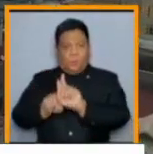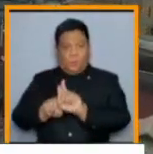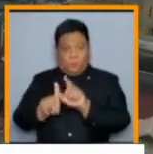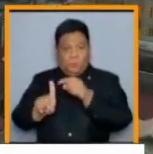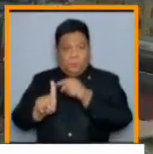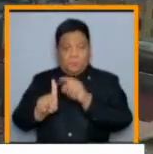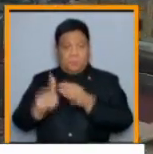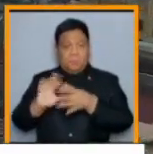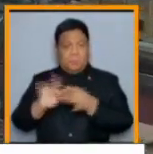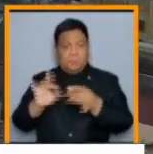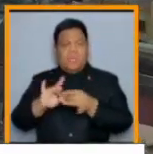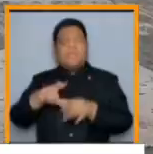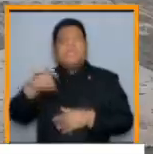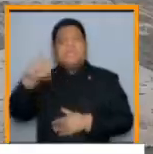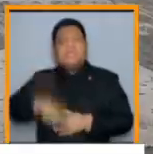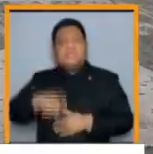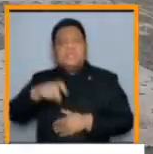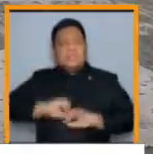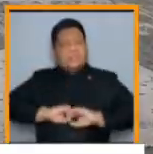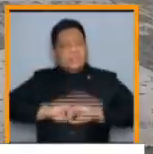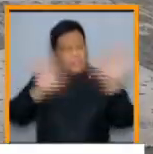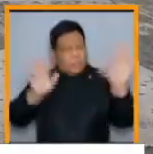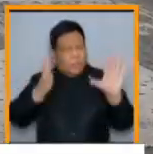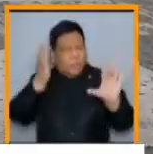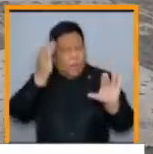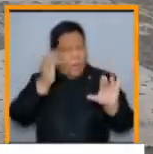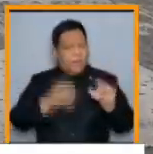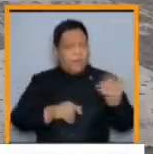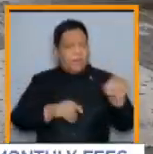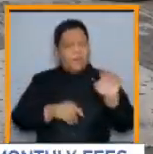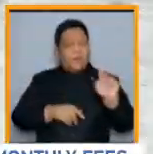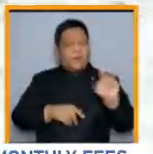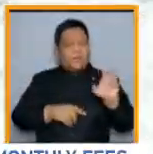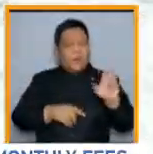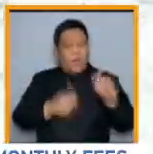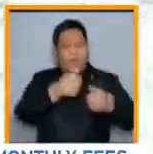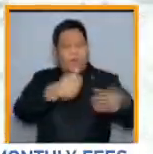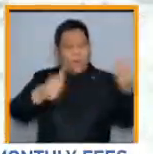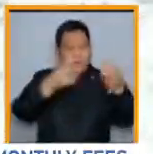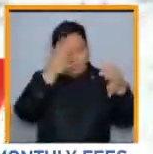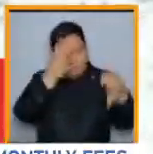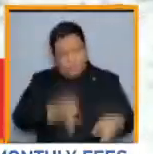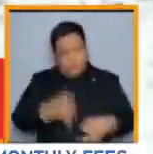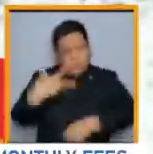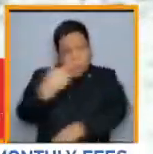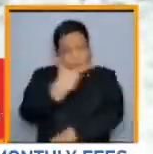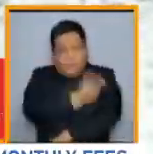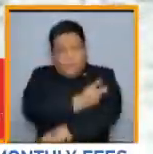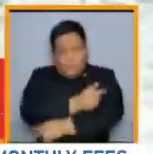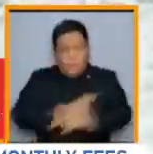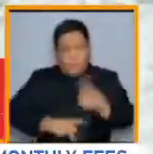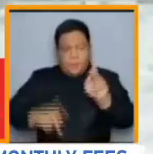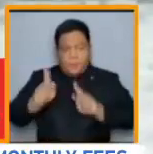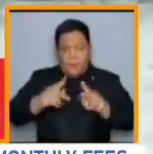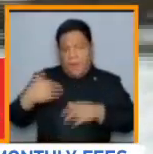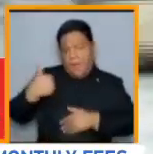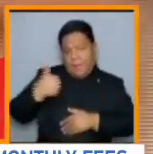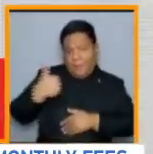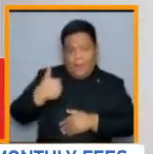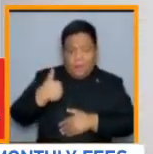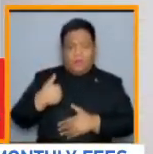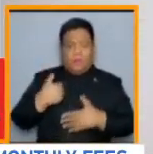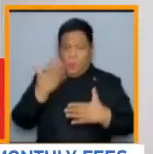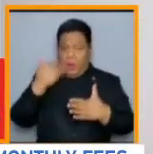malinaw na batayan ang desisyon ng Metro Manila mayors na limitahan ang pagkilos ng mga taong hindi pa nagpapabakuna kontra COVID.